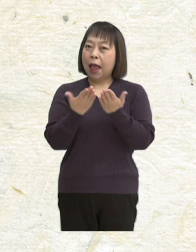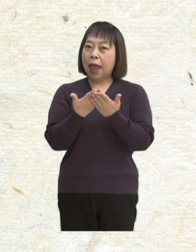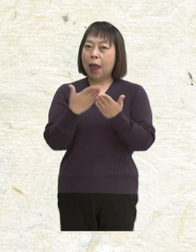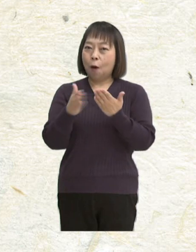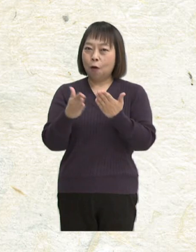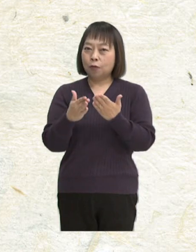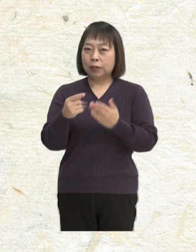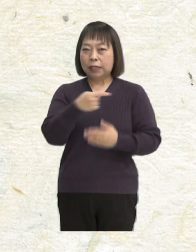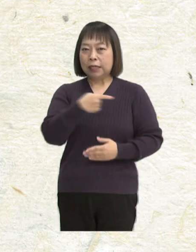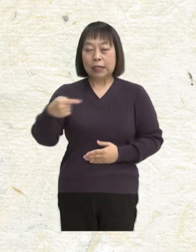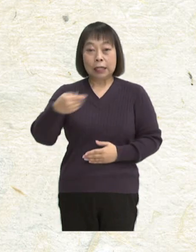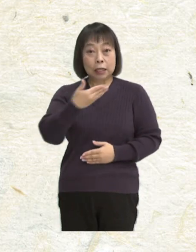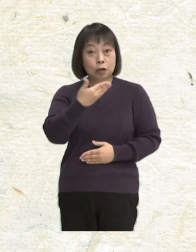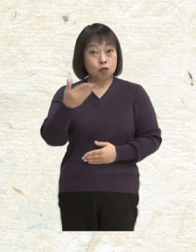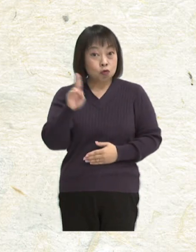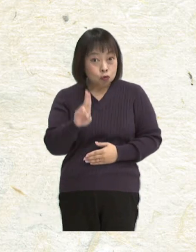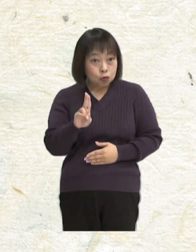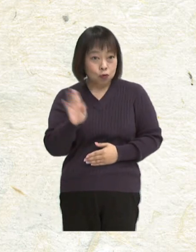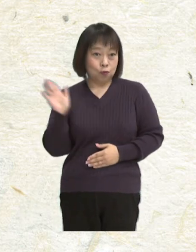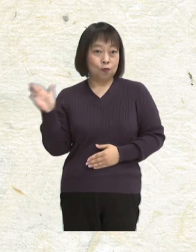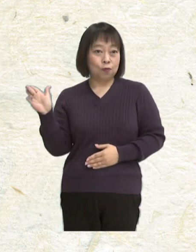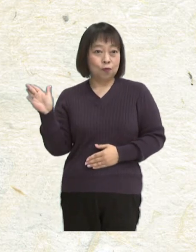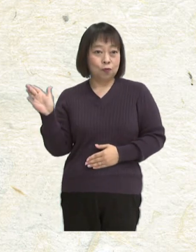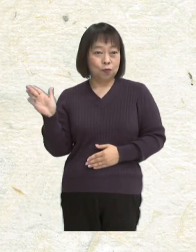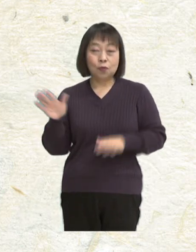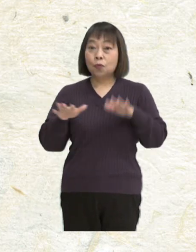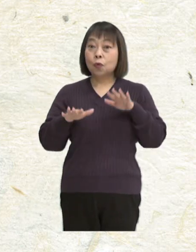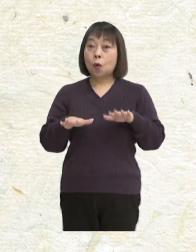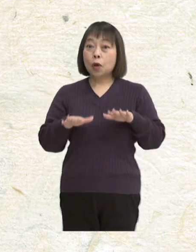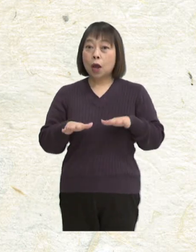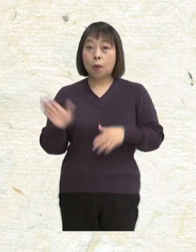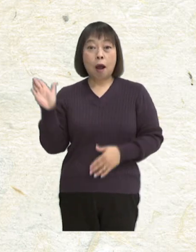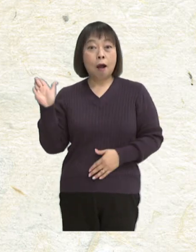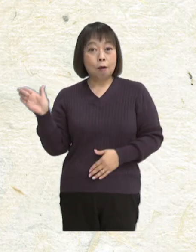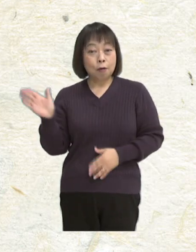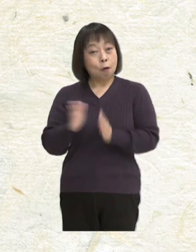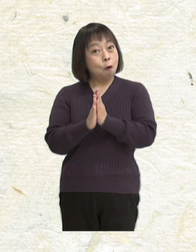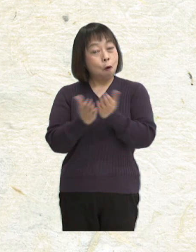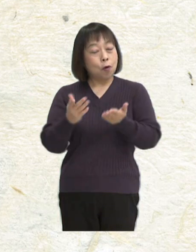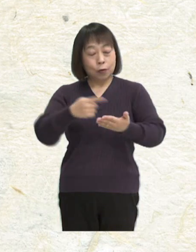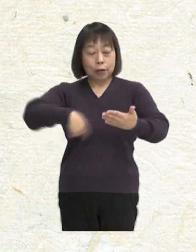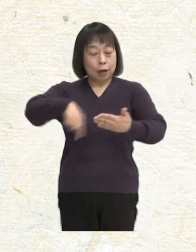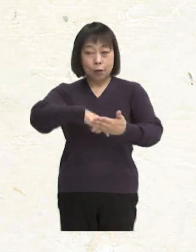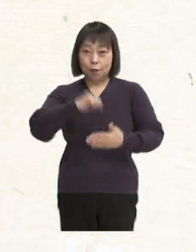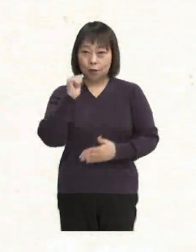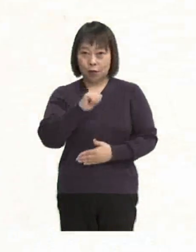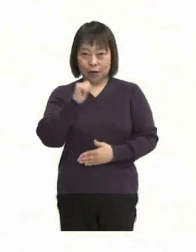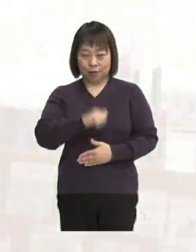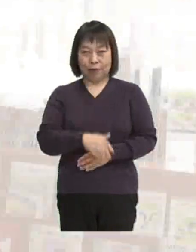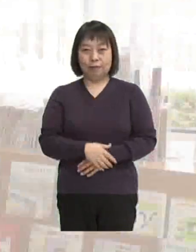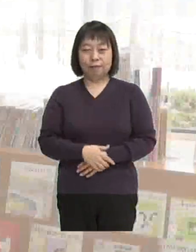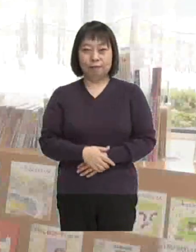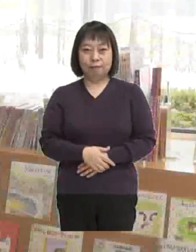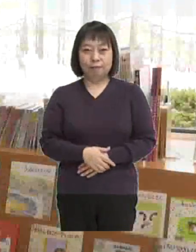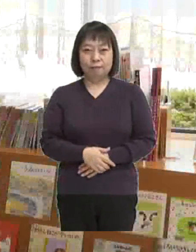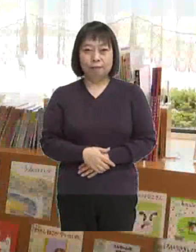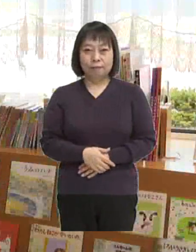隅。今回のコークゼミ通信は、その内容を紹介します。